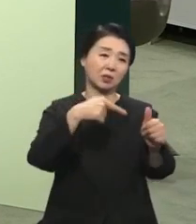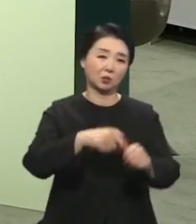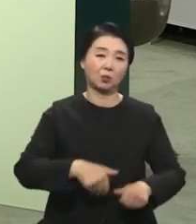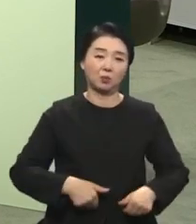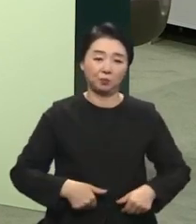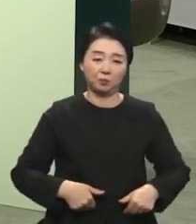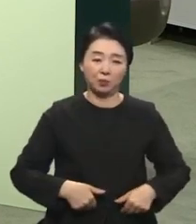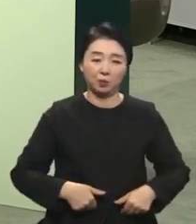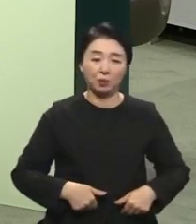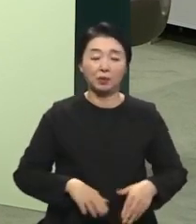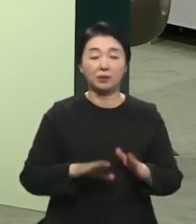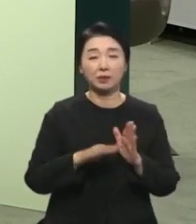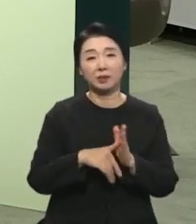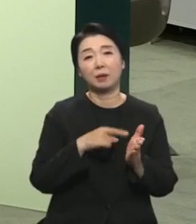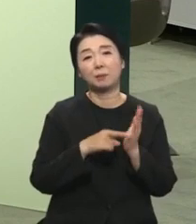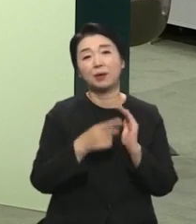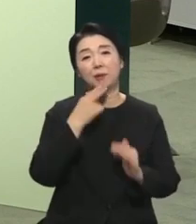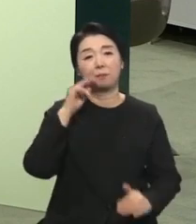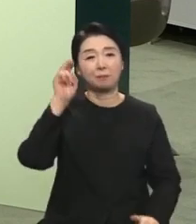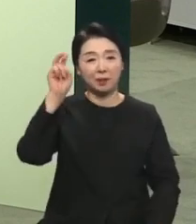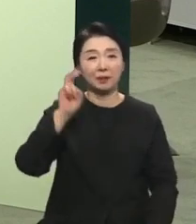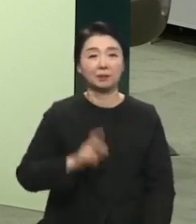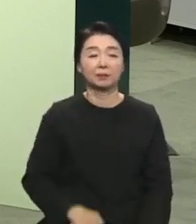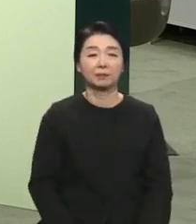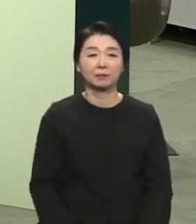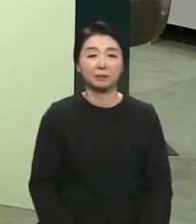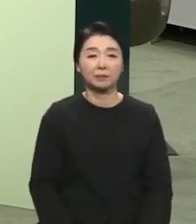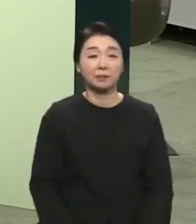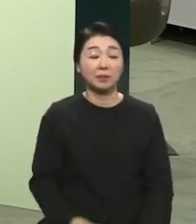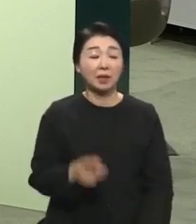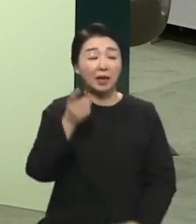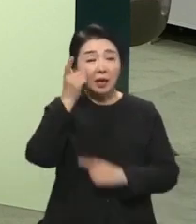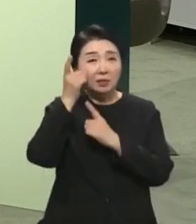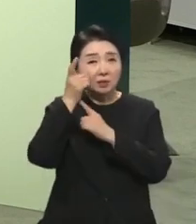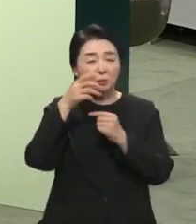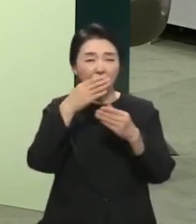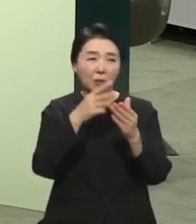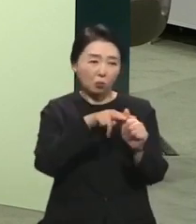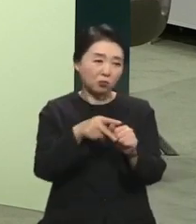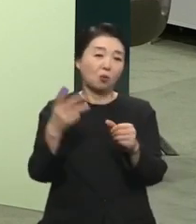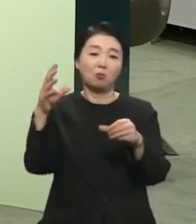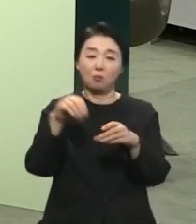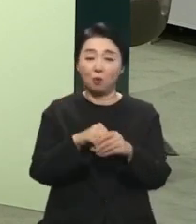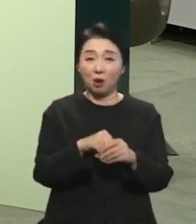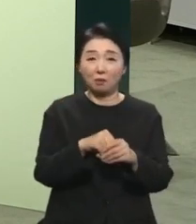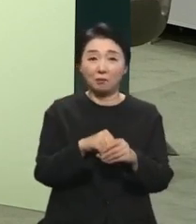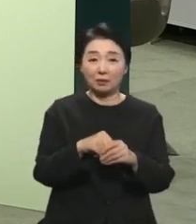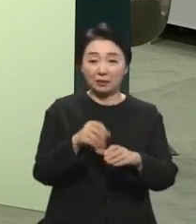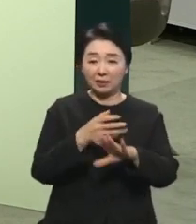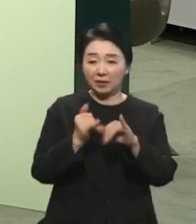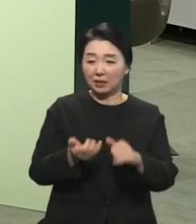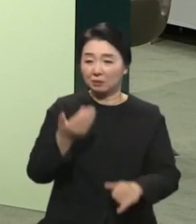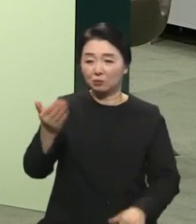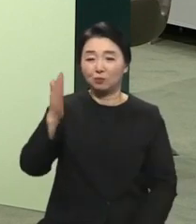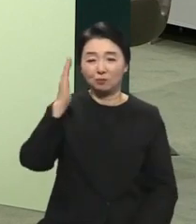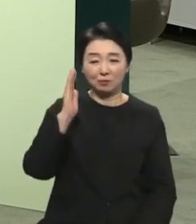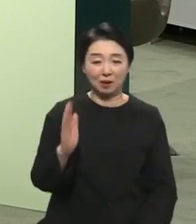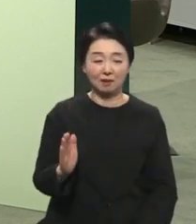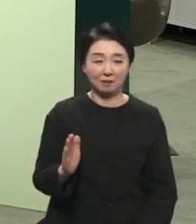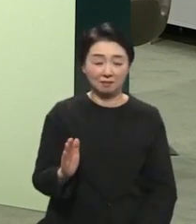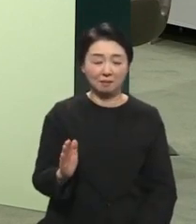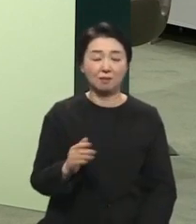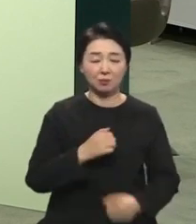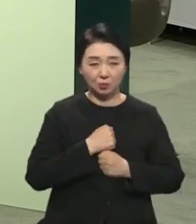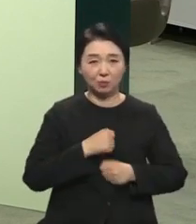아무래도 이런 피해가 덜할 것 같다 생각이 들고 휴대전화 진짜 모든게 다 들어 있잖아요 이제 타인에게 함부로 좀 넘기면 안 되겠다 이런